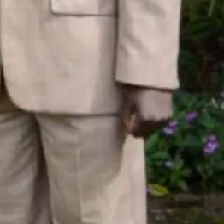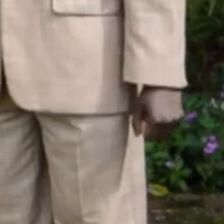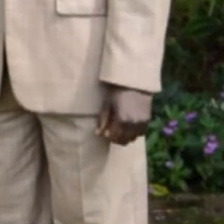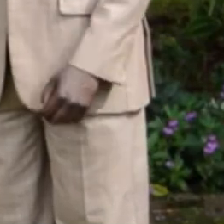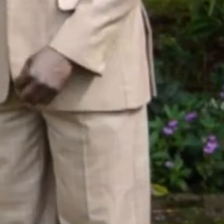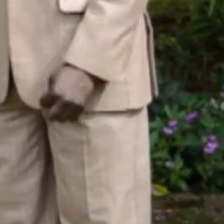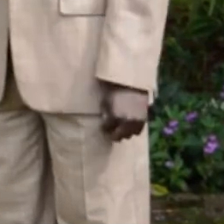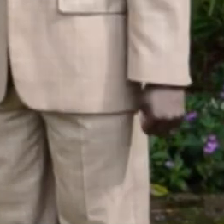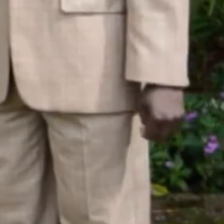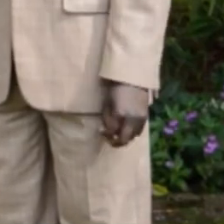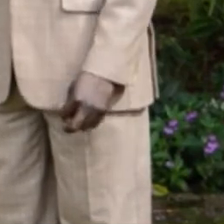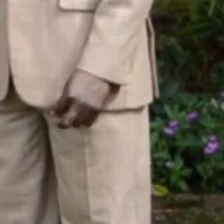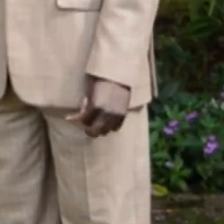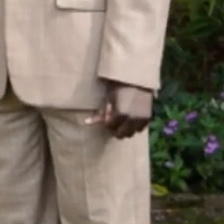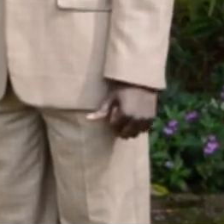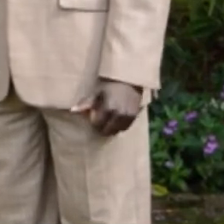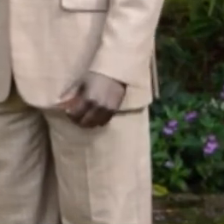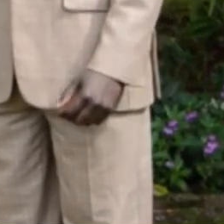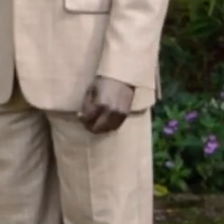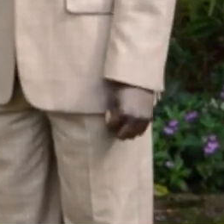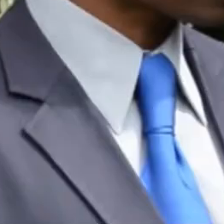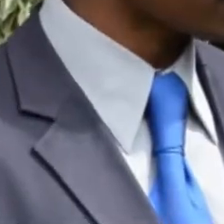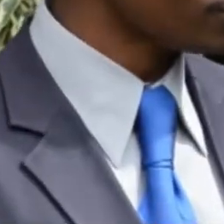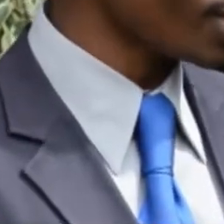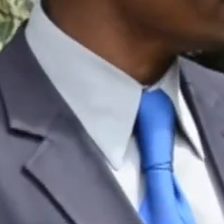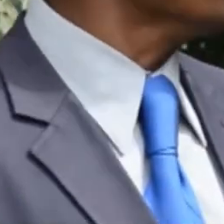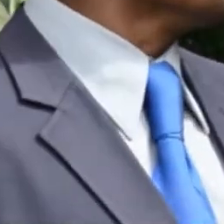Anodaidzwa kudenga ndiripo.